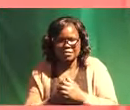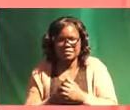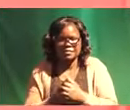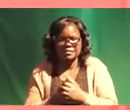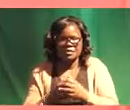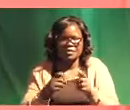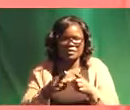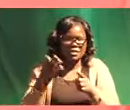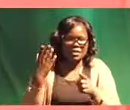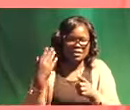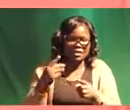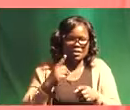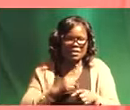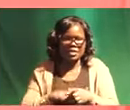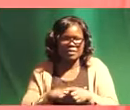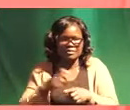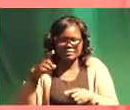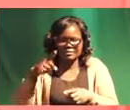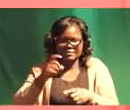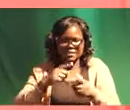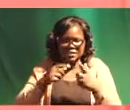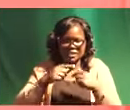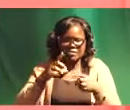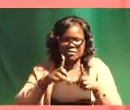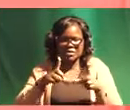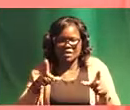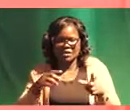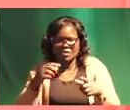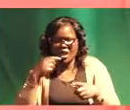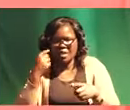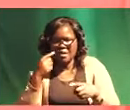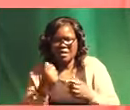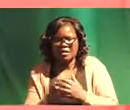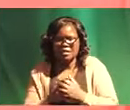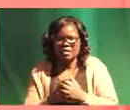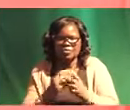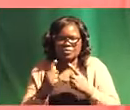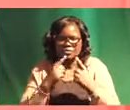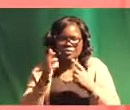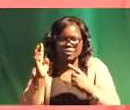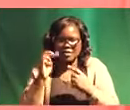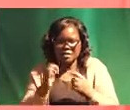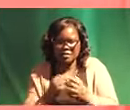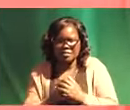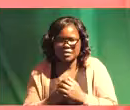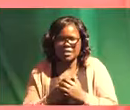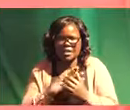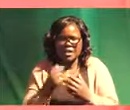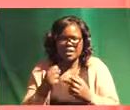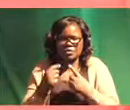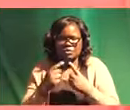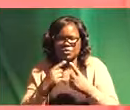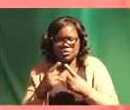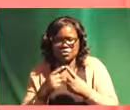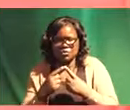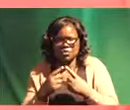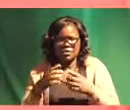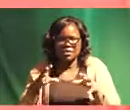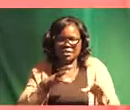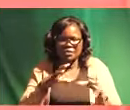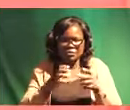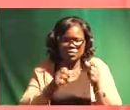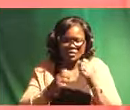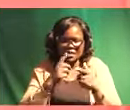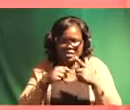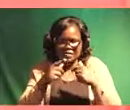Hata juzi wakati wadudu wamevamia mashamba yetu ya miraa, tuliongea na yeye, na tunapoongea tuna madawa ambayo